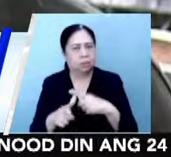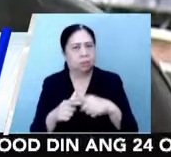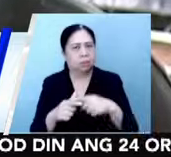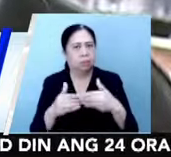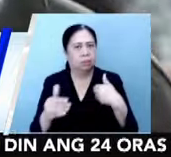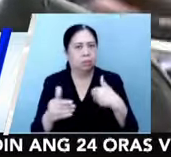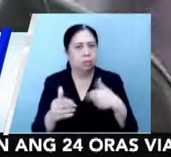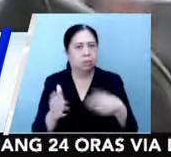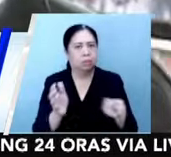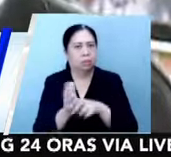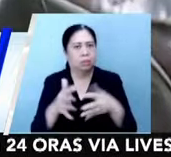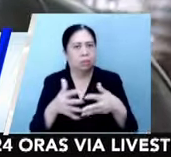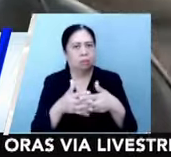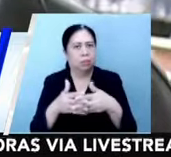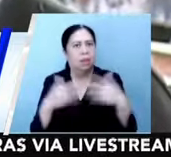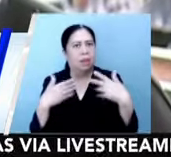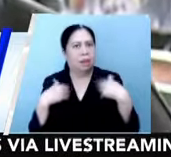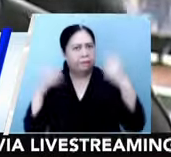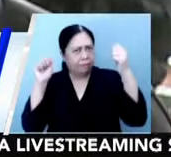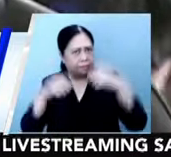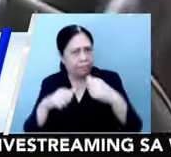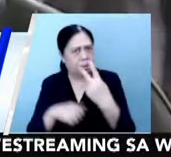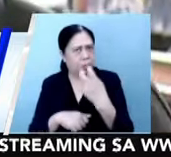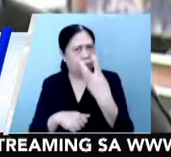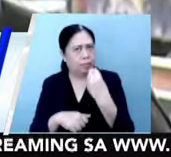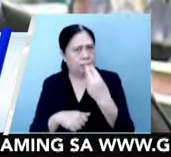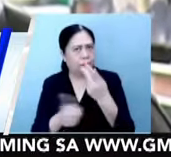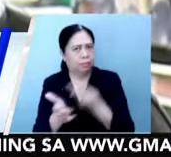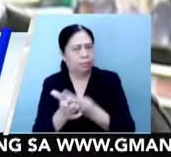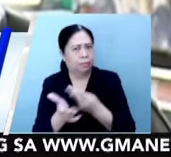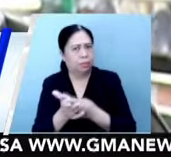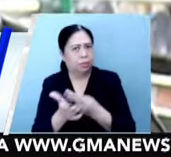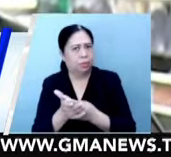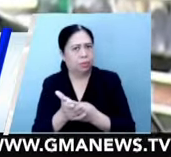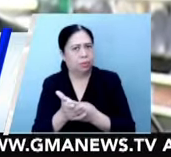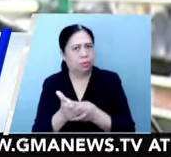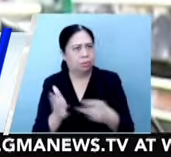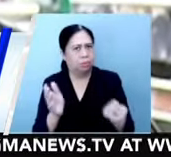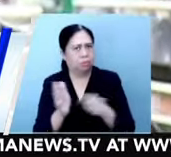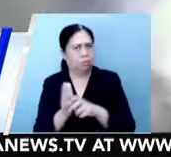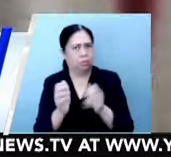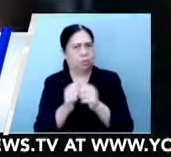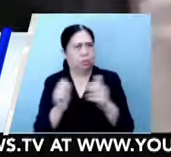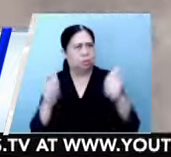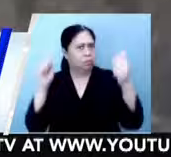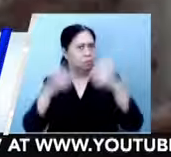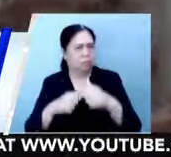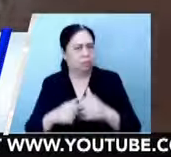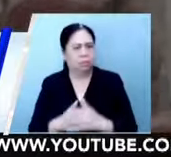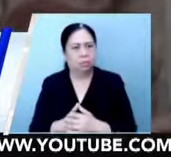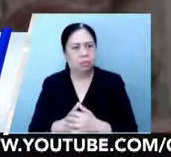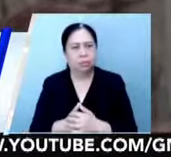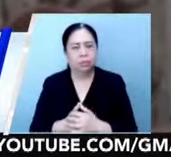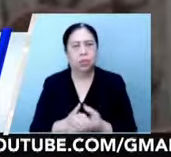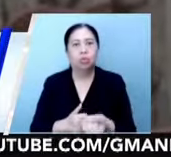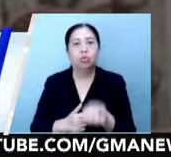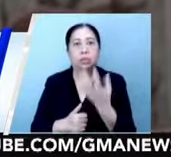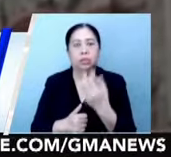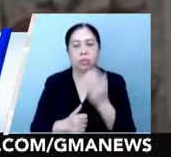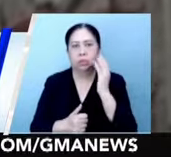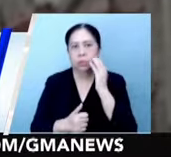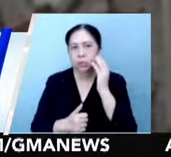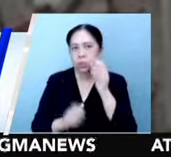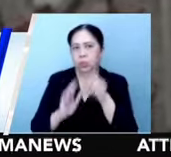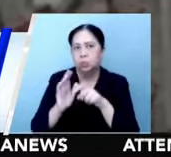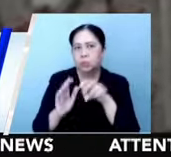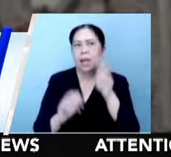Amerikano na yan, may usapan na po kaming 250 pesos niyan. Hindi ko po isasakay nang wala po kaming usapan niyan. How much? Alam daw niya na kumukuha ng video